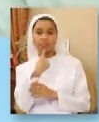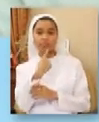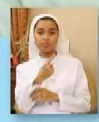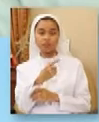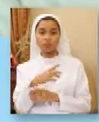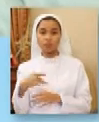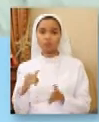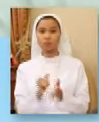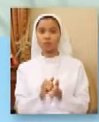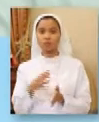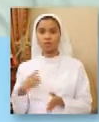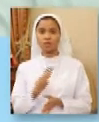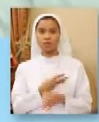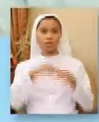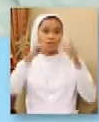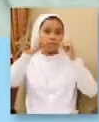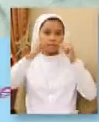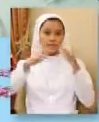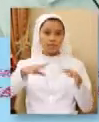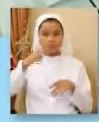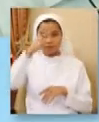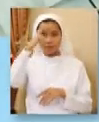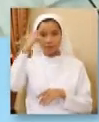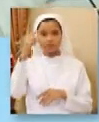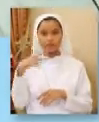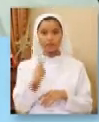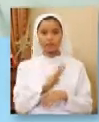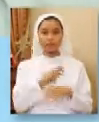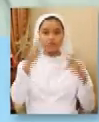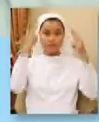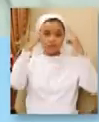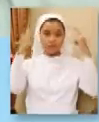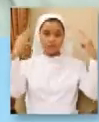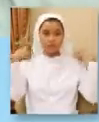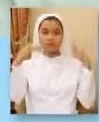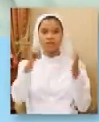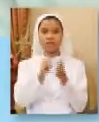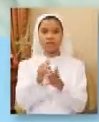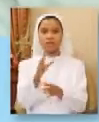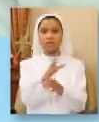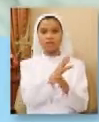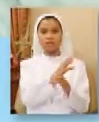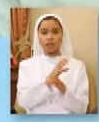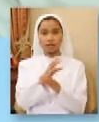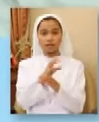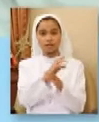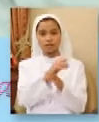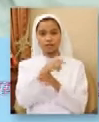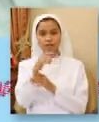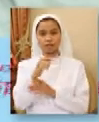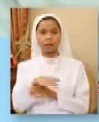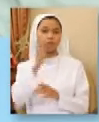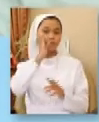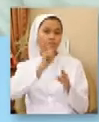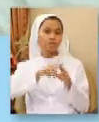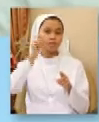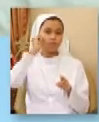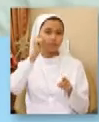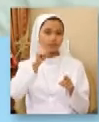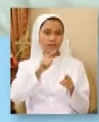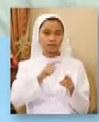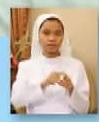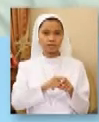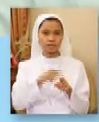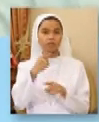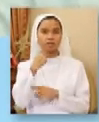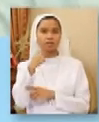sinasabi kanina, ay napakapalad natin sapagkat kasama natin ang ating mga sisters na nangangalaga sa ating mga kapatid, mga